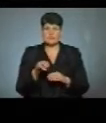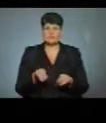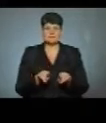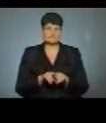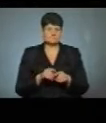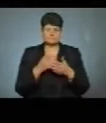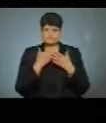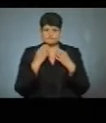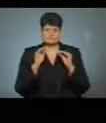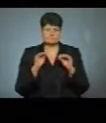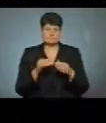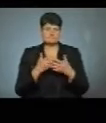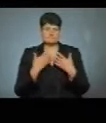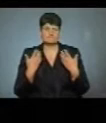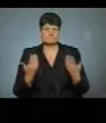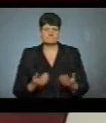не облаштували.